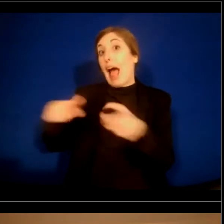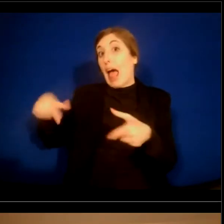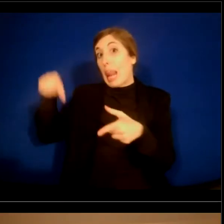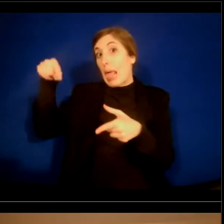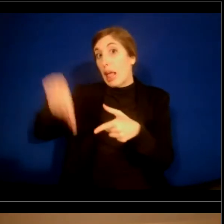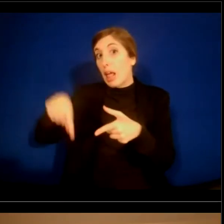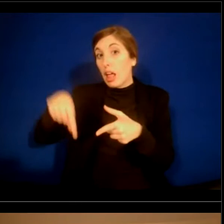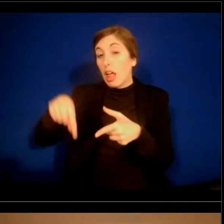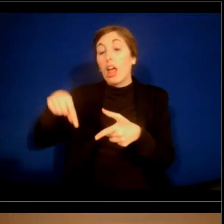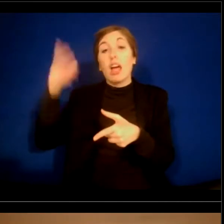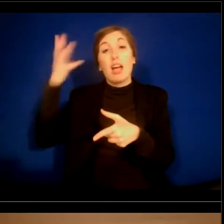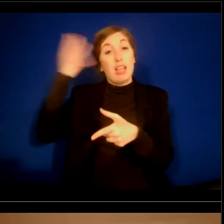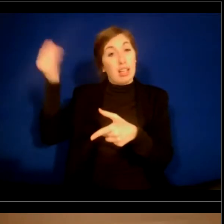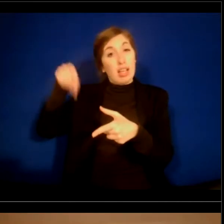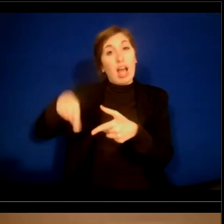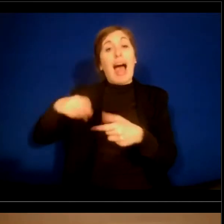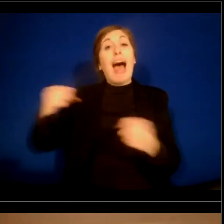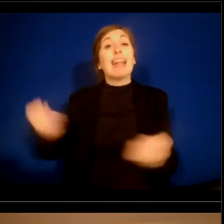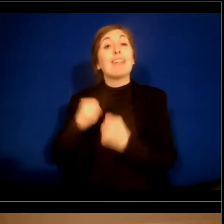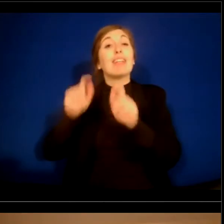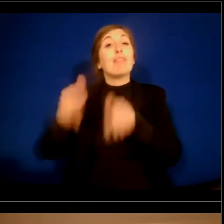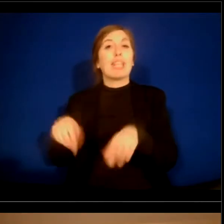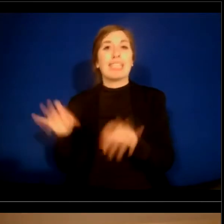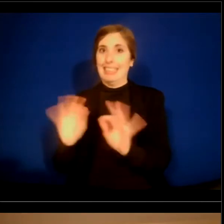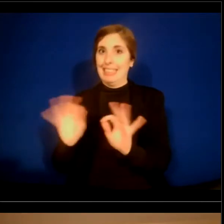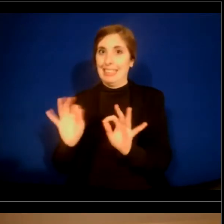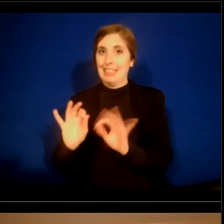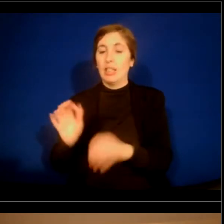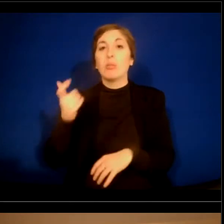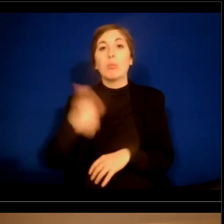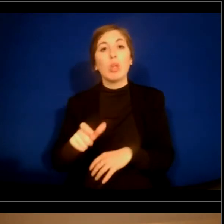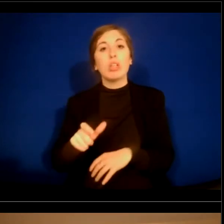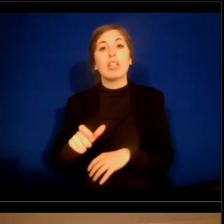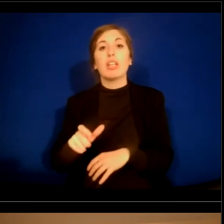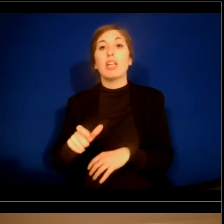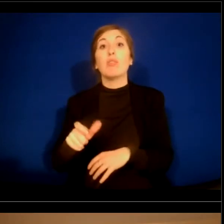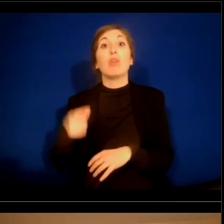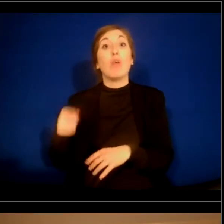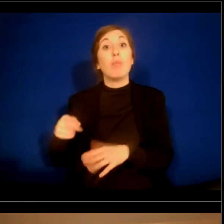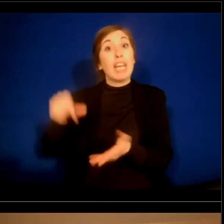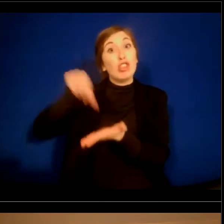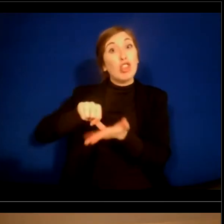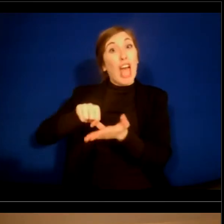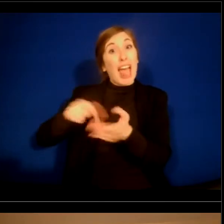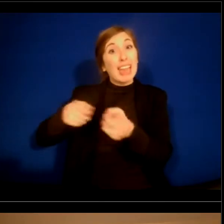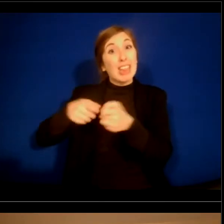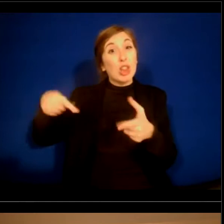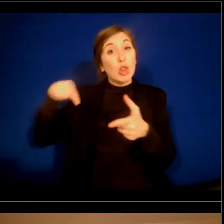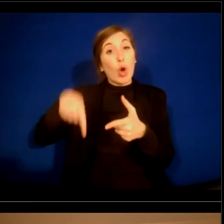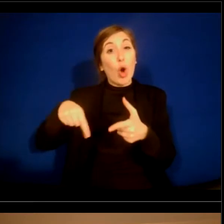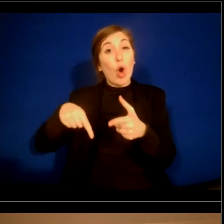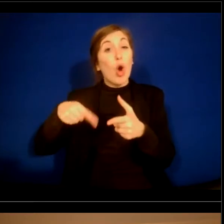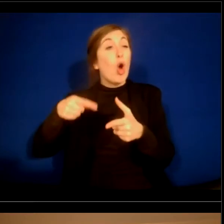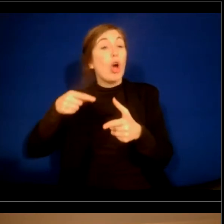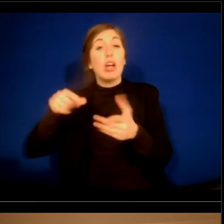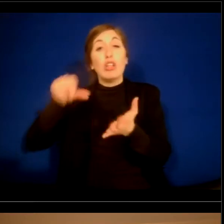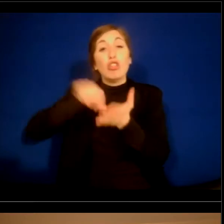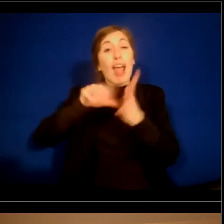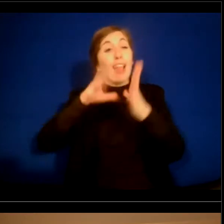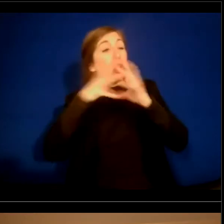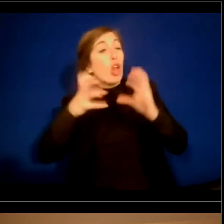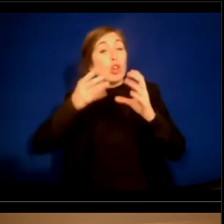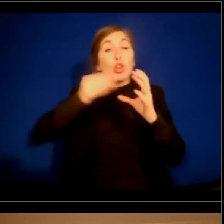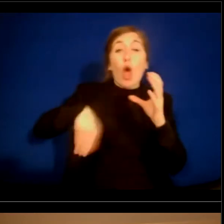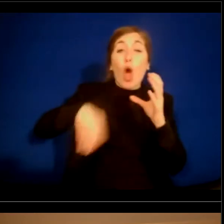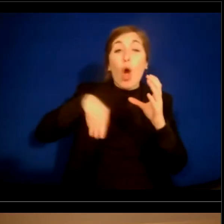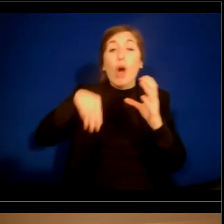attività, poiché il centro dove Intersos opererà non è ancora stato individuato, poiché il